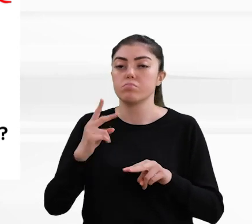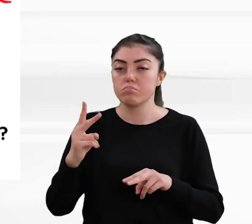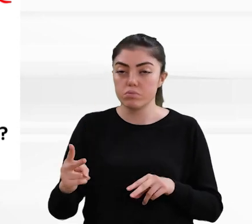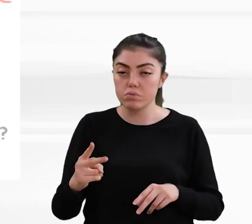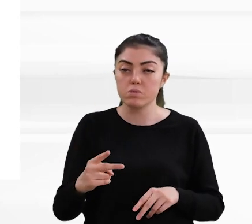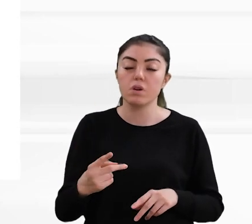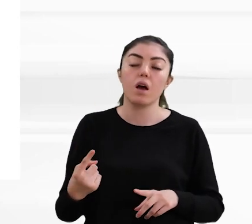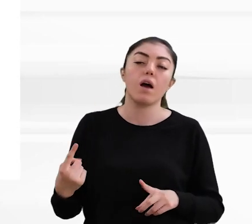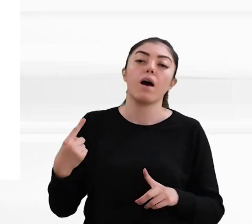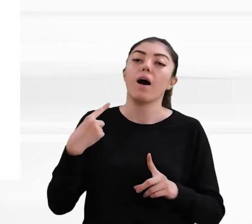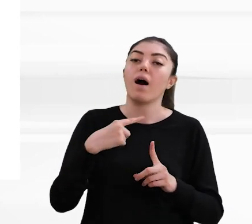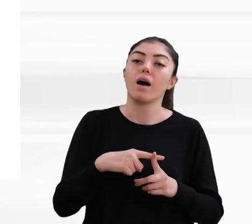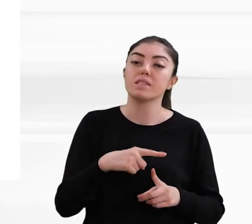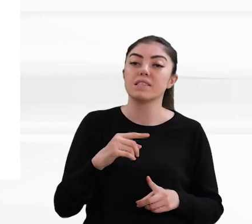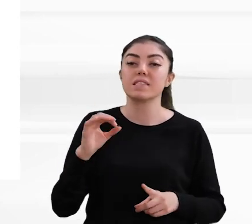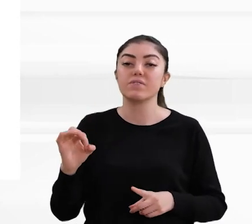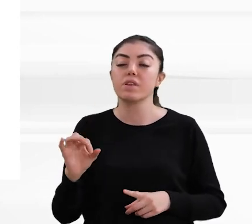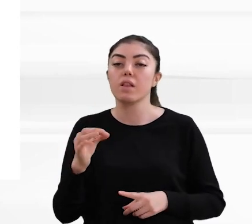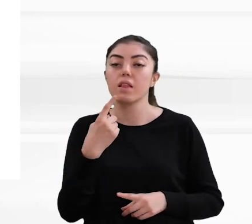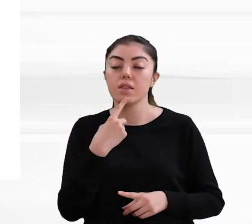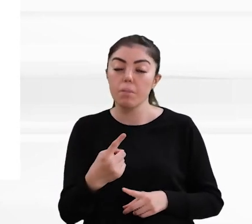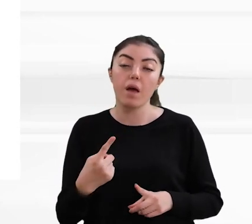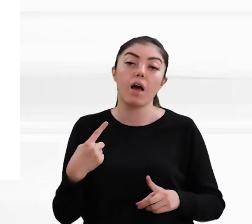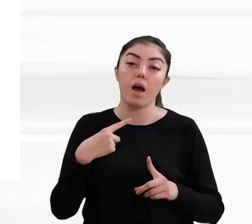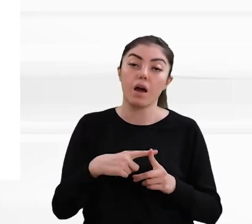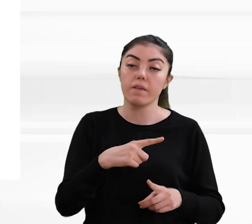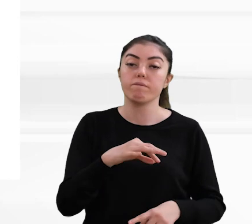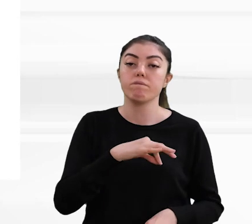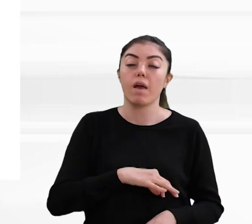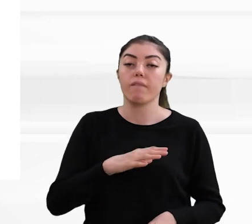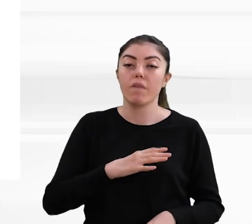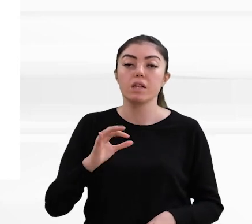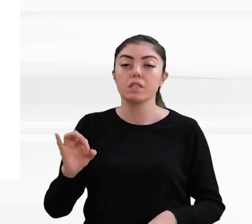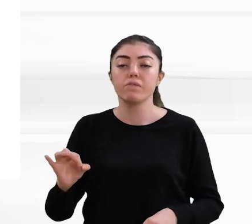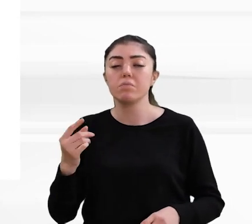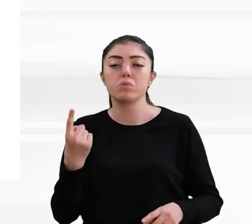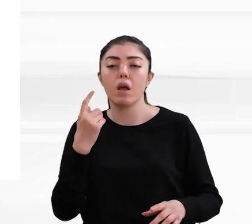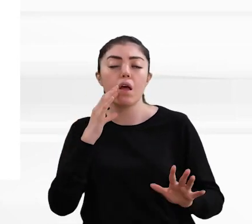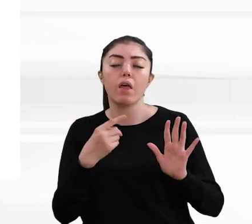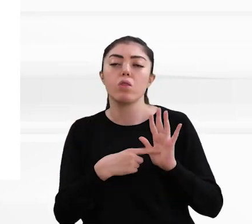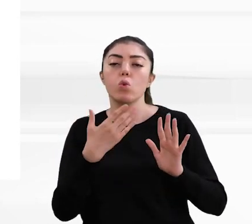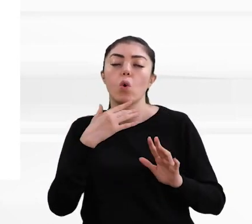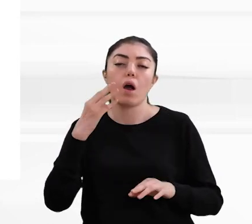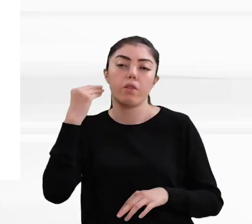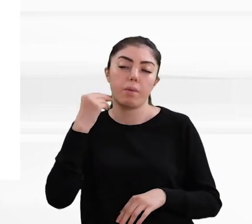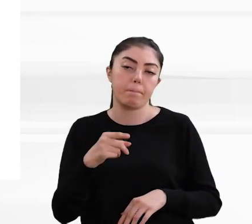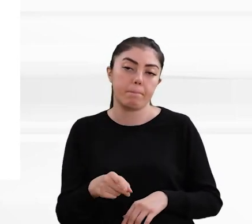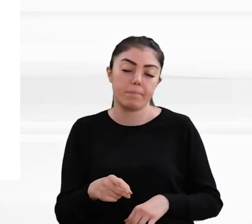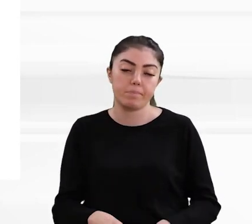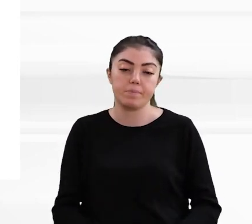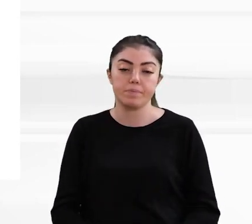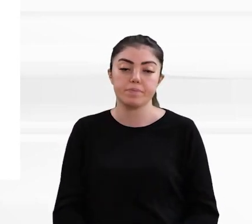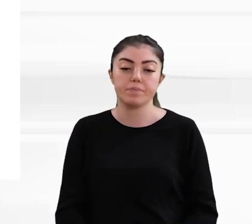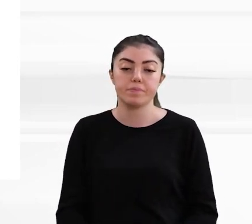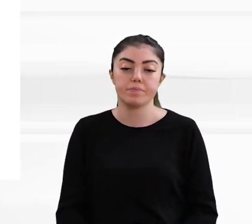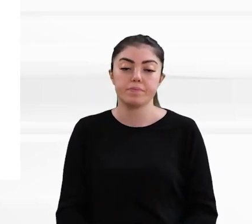Bir de mu talim olması gerekiyor ya da mutali zemin bir olması gerekiyor yine baktığımızda amensalizm in içi